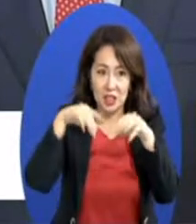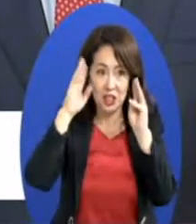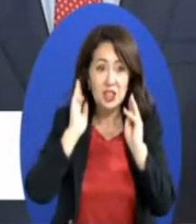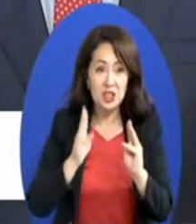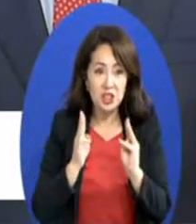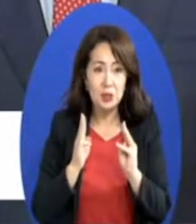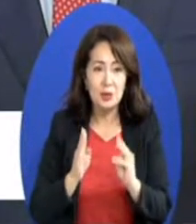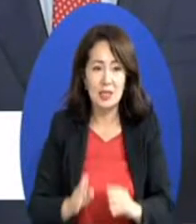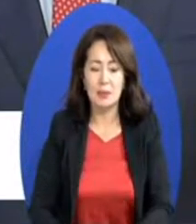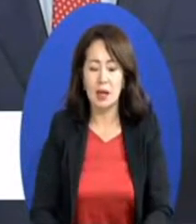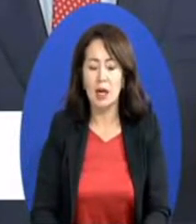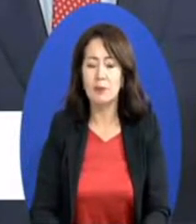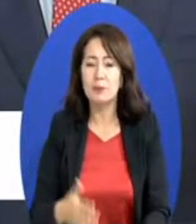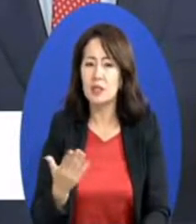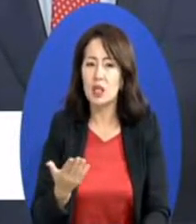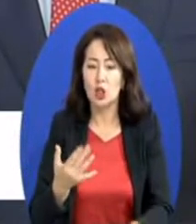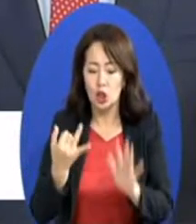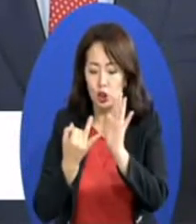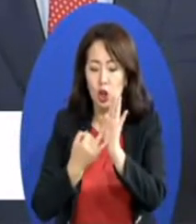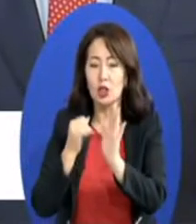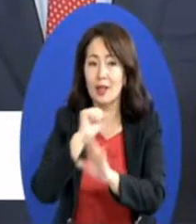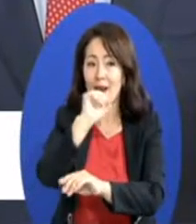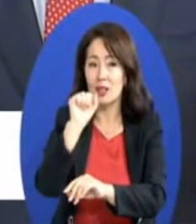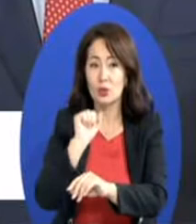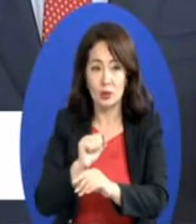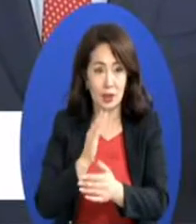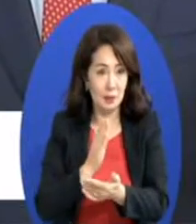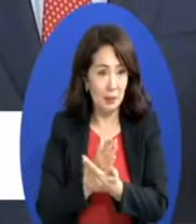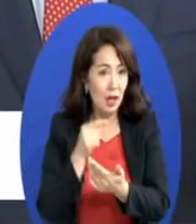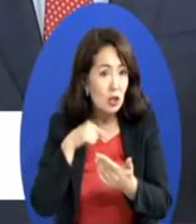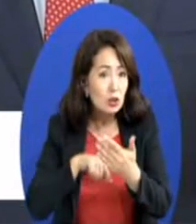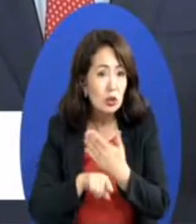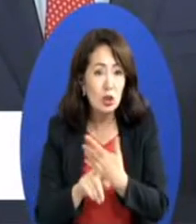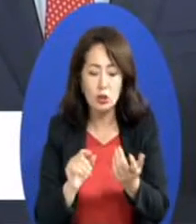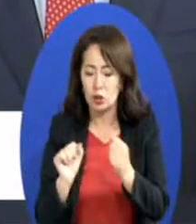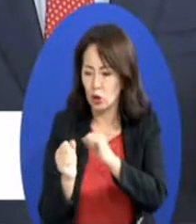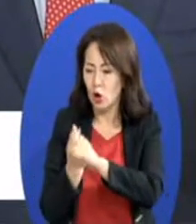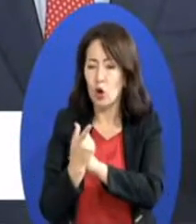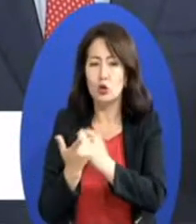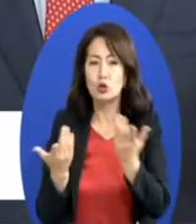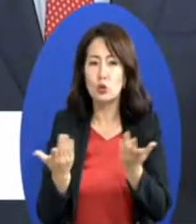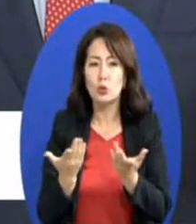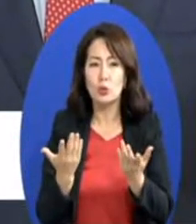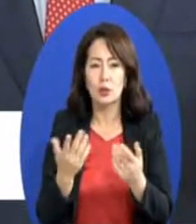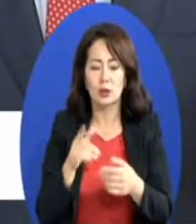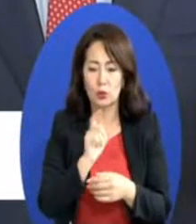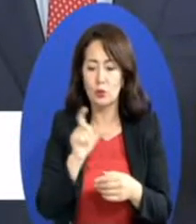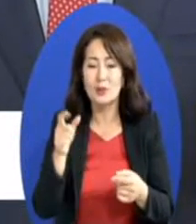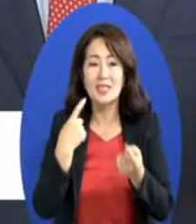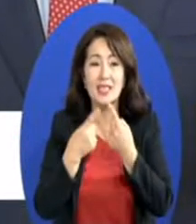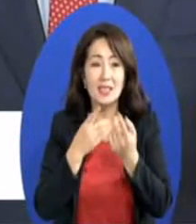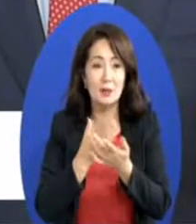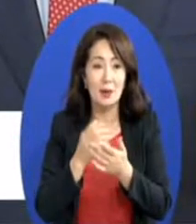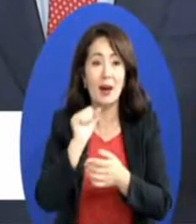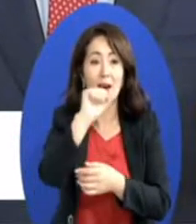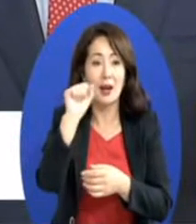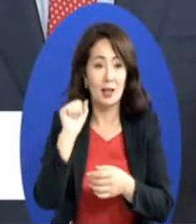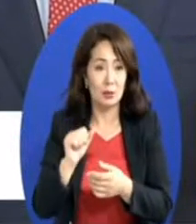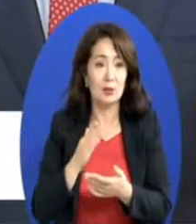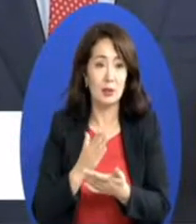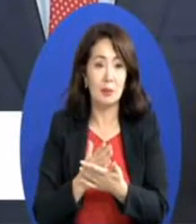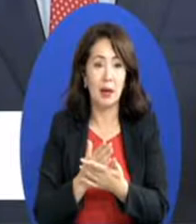шийдвэрлсэн. Нэлээд одоо 7 асуудлууд бий. Тэгээд энэ дотроос зөвхөн онцлж хэлэх юм нь бол улсуудын одоо ярьж байгаа асуудал бий л